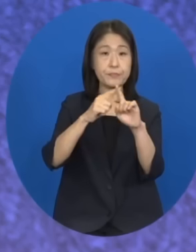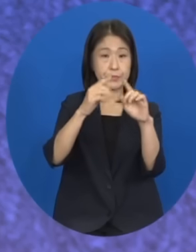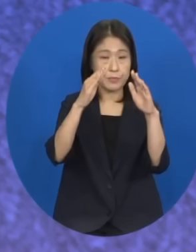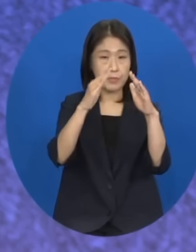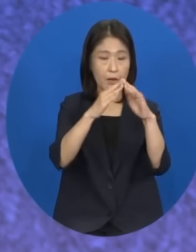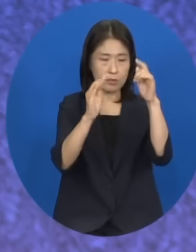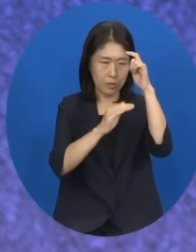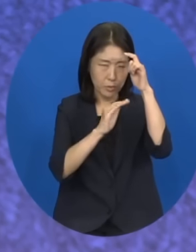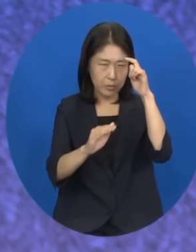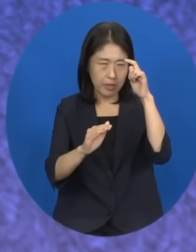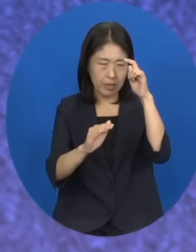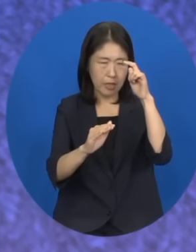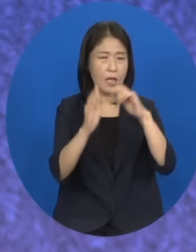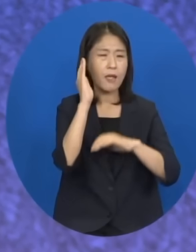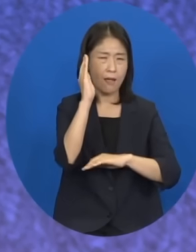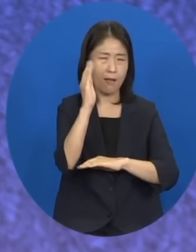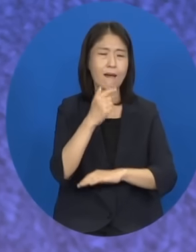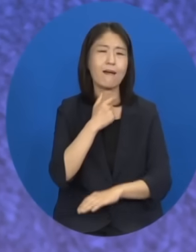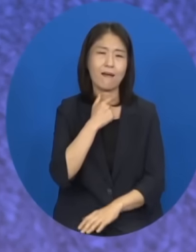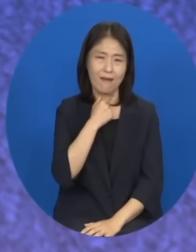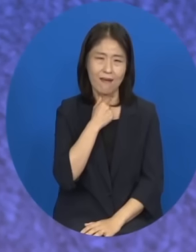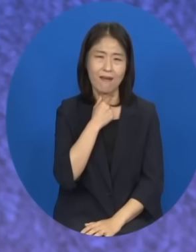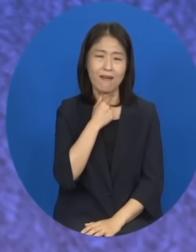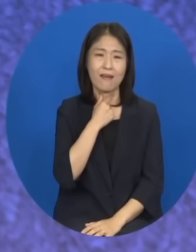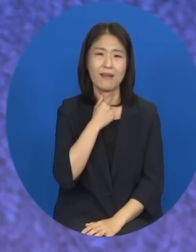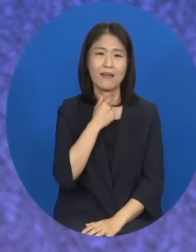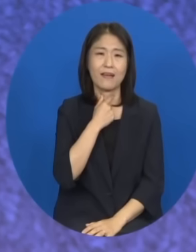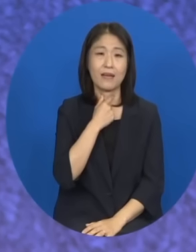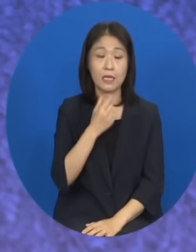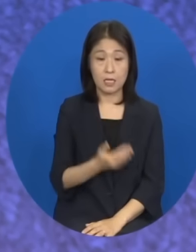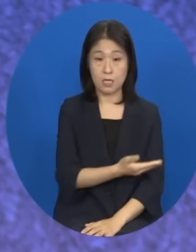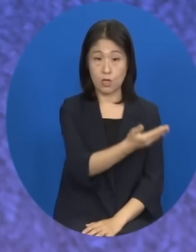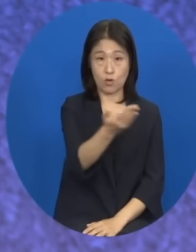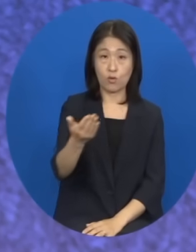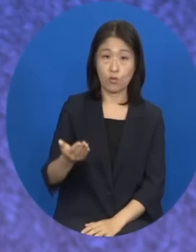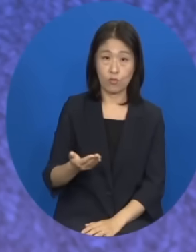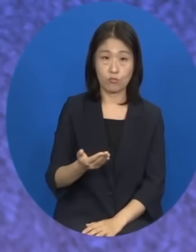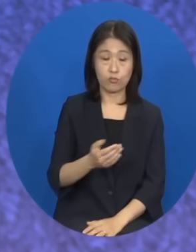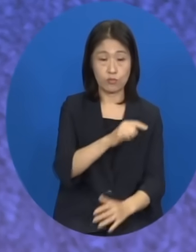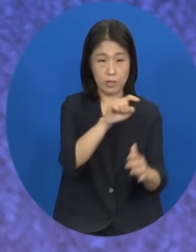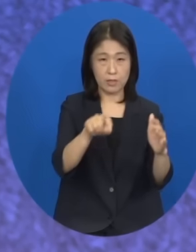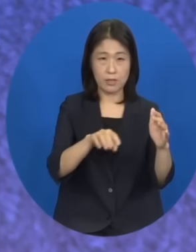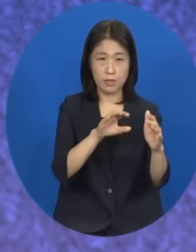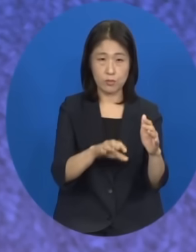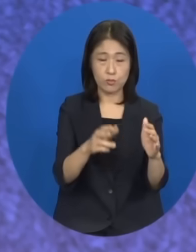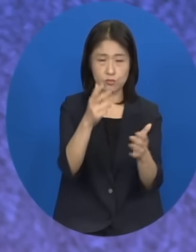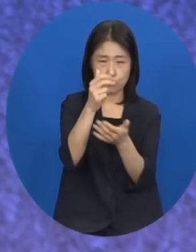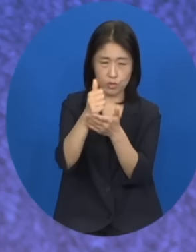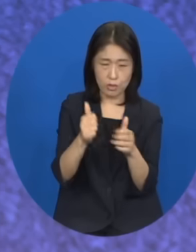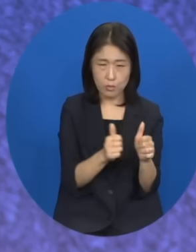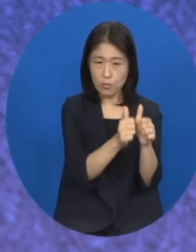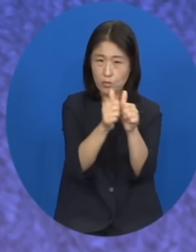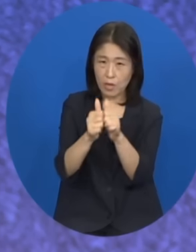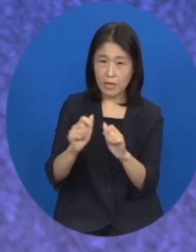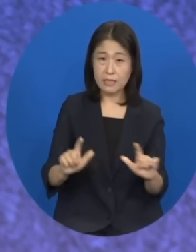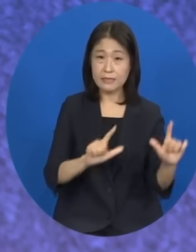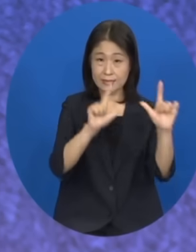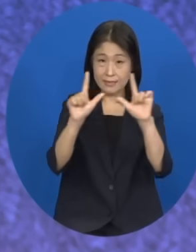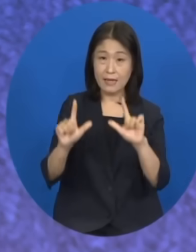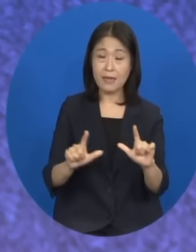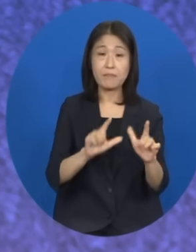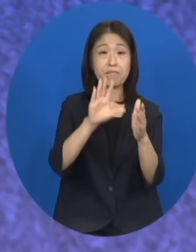드려야 하겠다 그런 생각이 들었습니다. 여러분들 중에도 그동안 주님과 동행하는 삶을